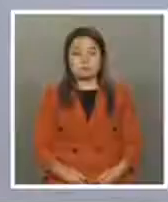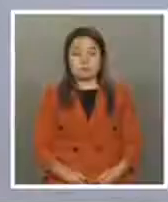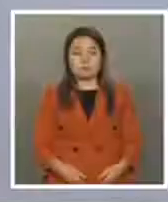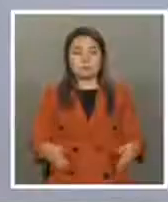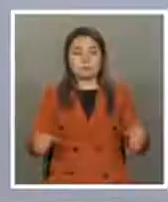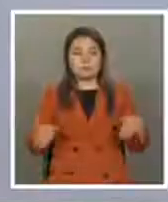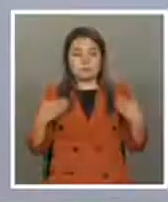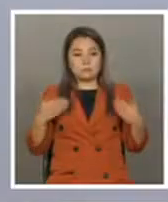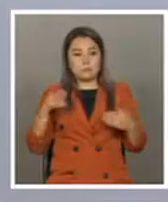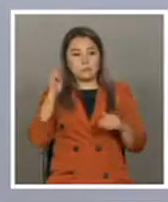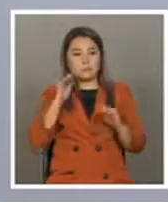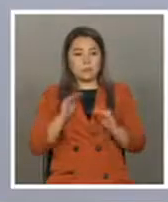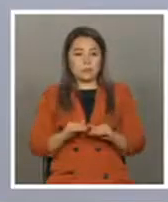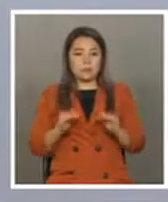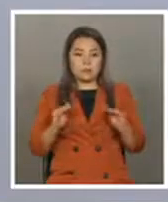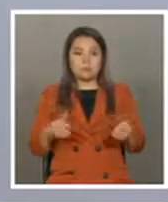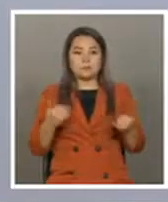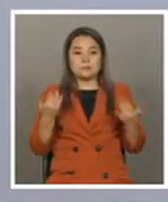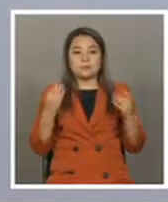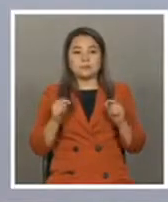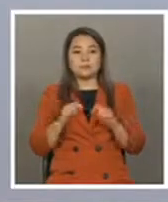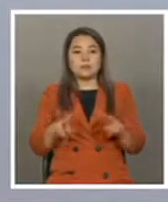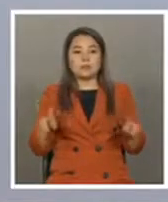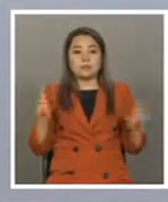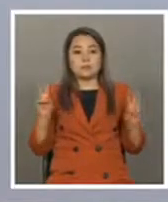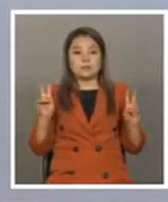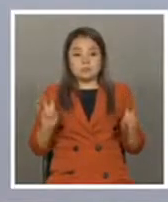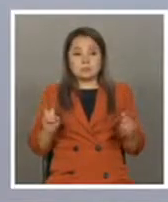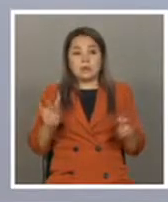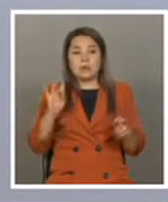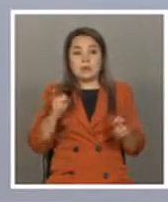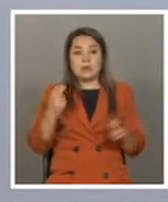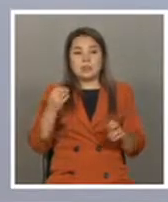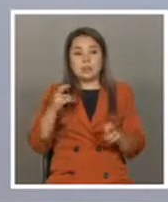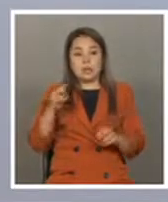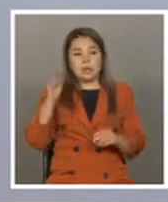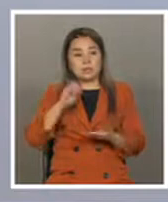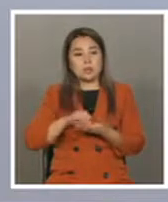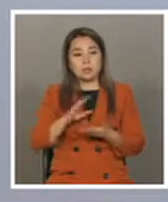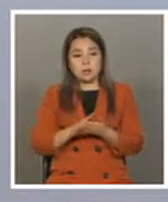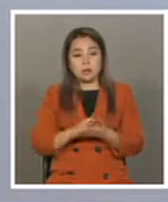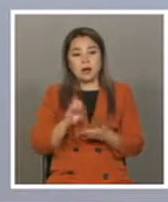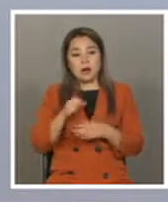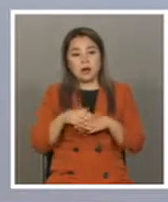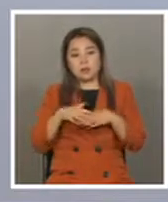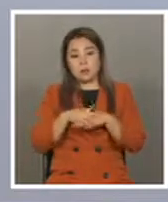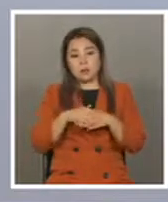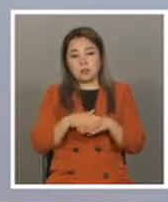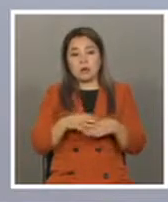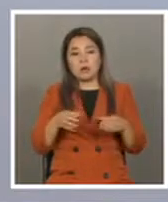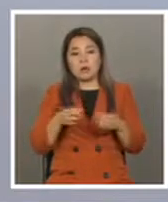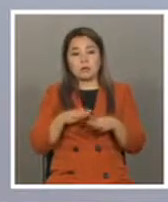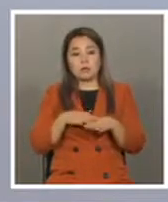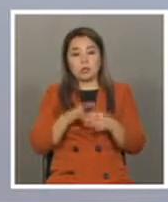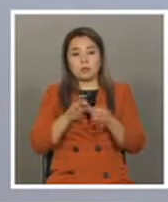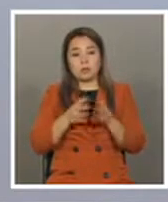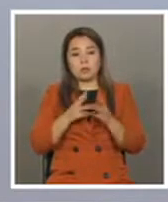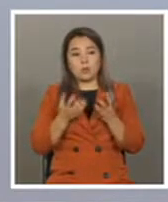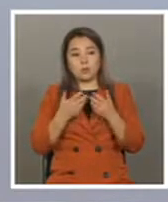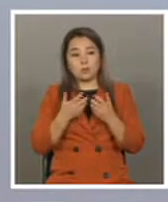Сәлеметсіздер ме оқушылар? Бүгінгі сабақтың тақырыбы рационал сандарға арифметикалық амалдар қолдану.